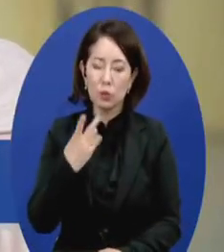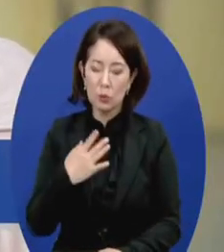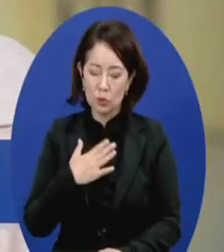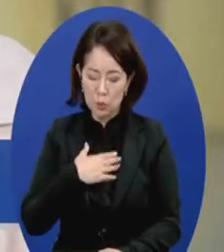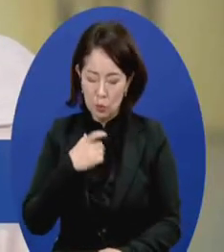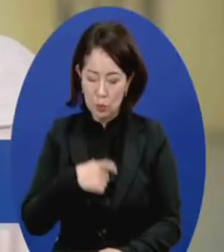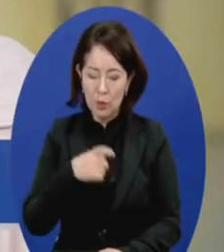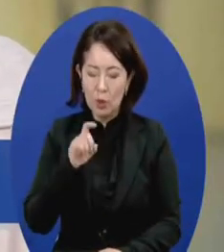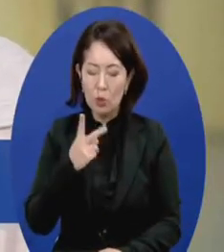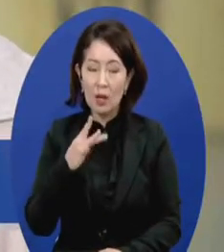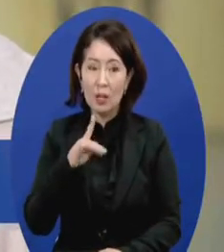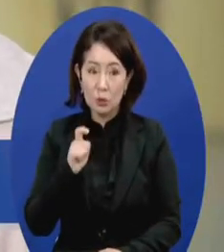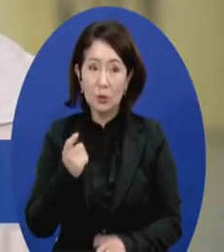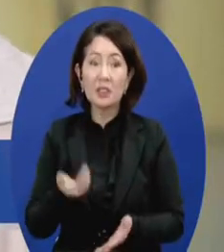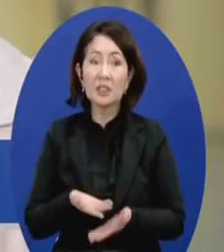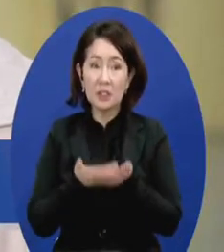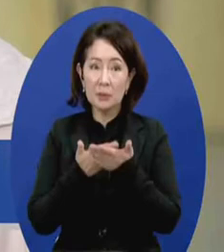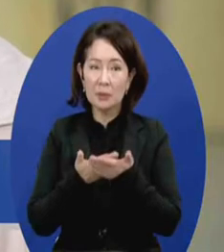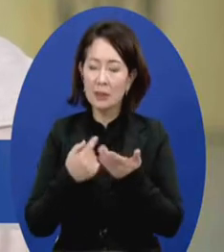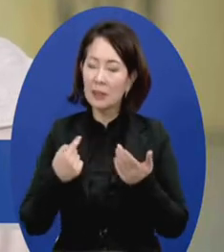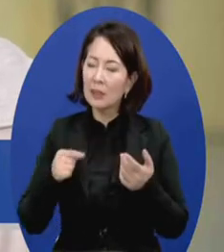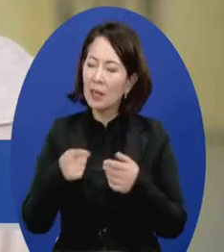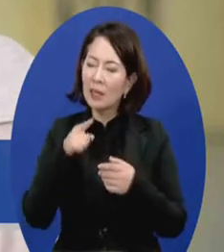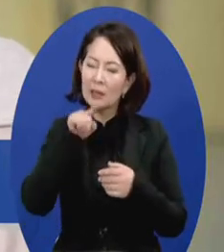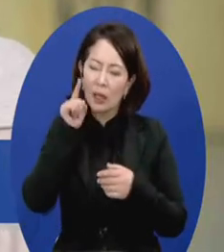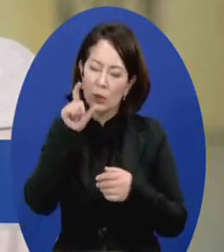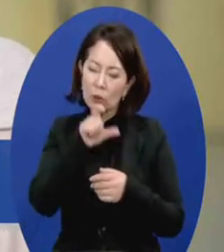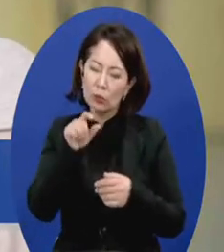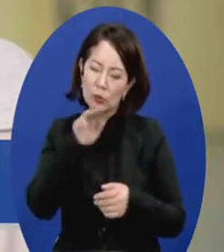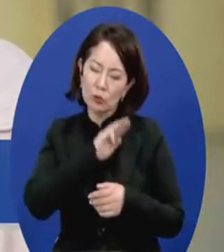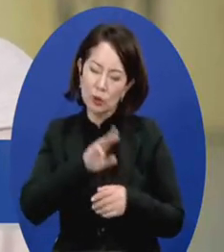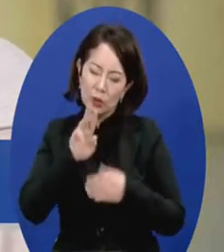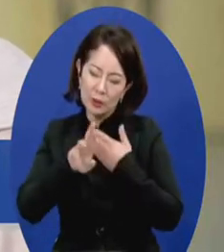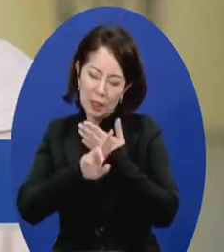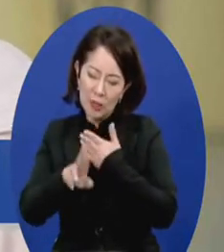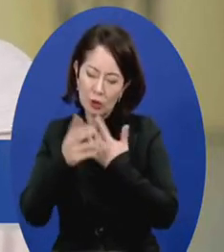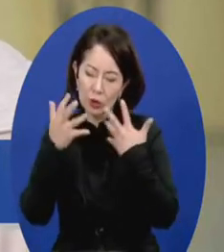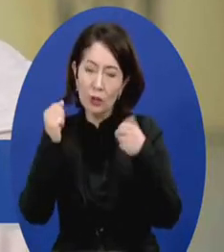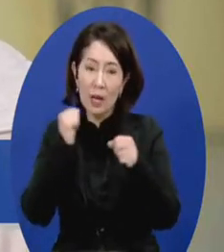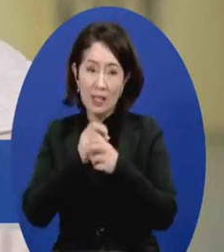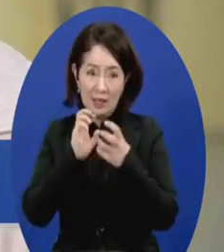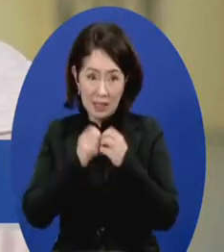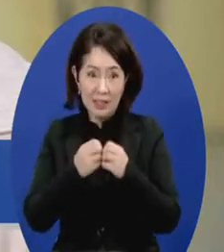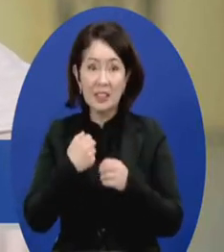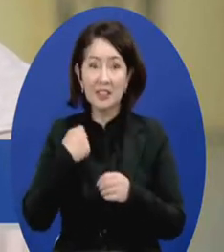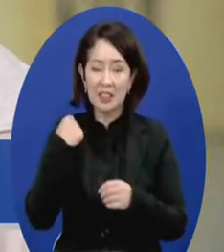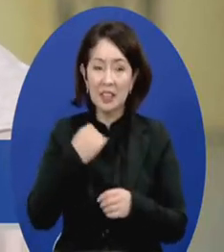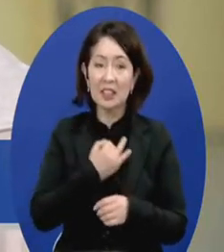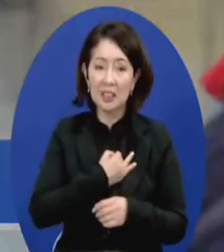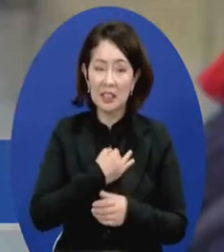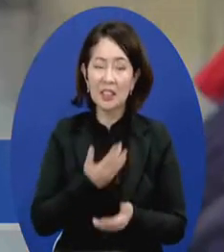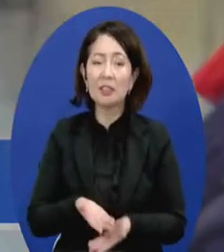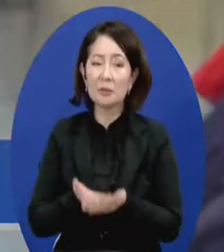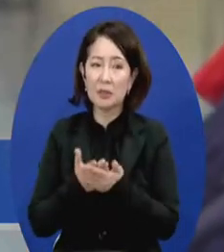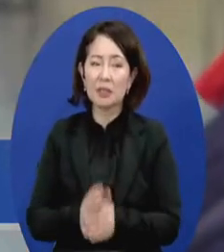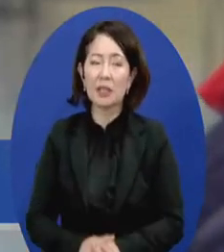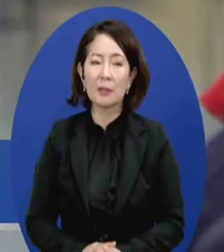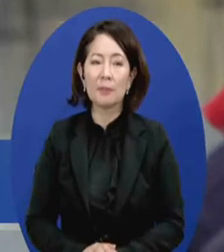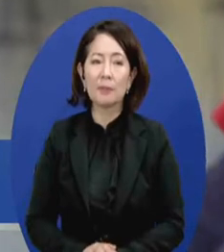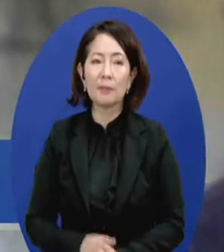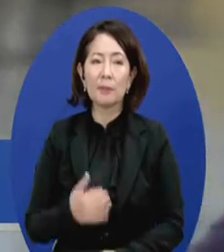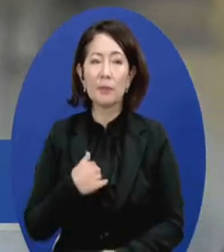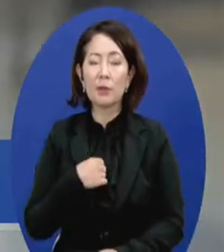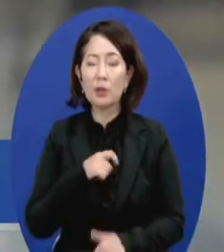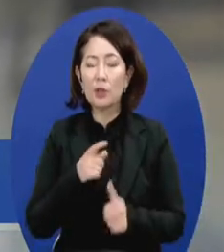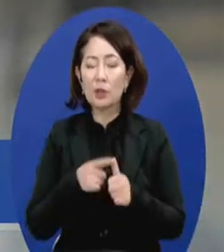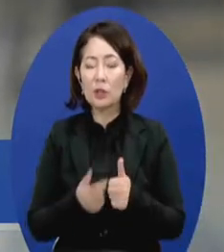сүхийг дэмжиж байгаа. Яагаад гэх юм бол дахиад залуучуудын төлөө цаашдаа хэцүүлэг хийх учраас тэрэнд нь итгэж байгаа учраас хүрэл сүхийг дэмжиж байгаа. Миний хувьд